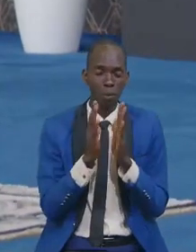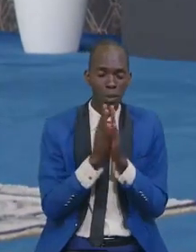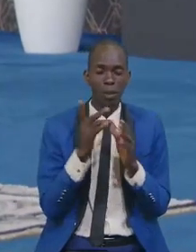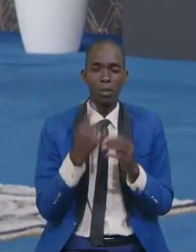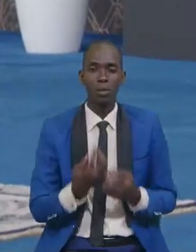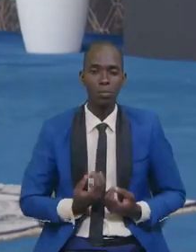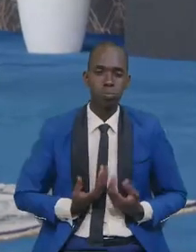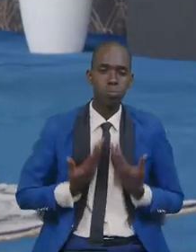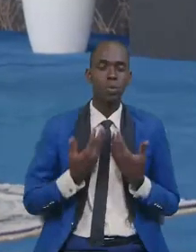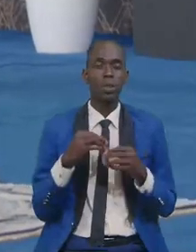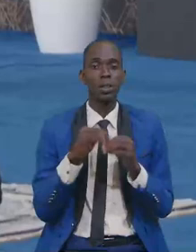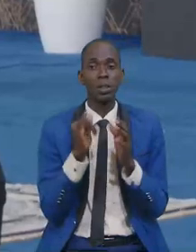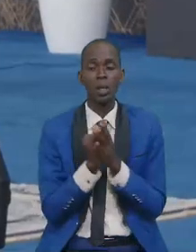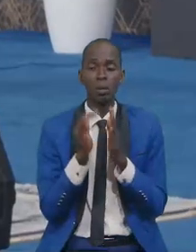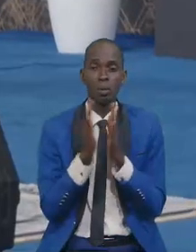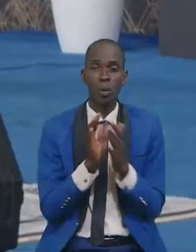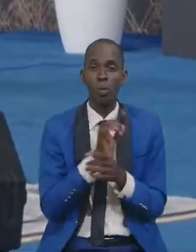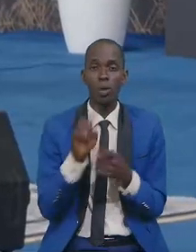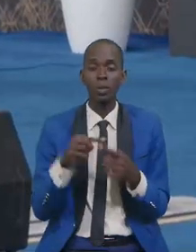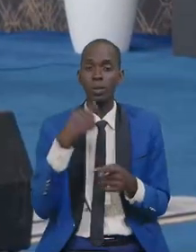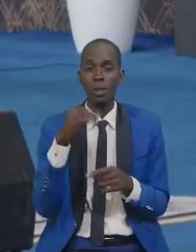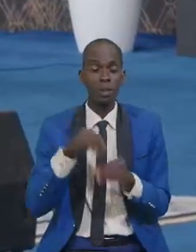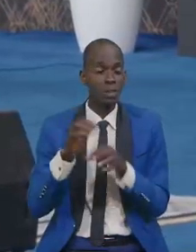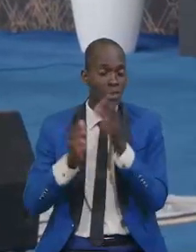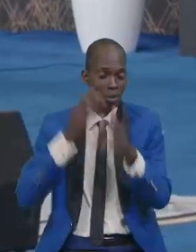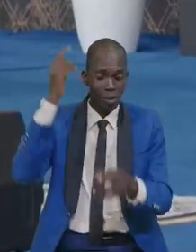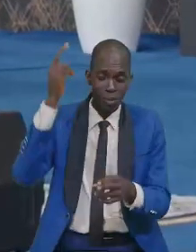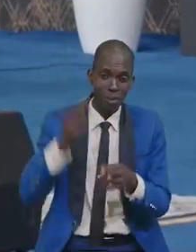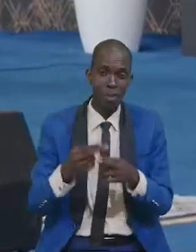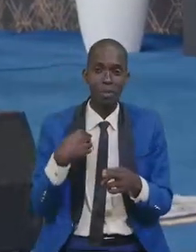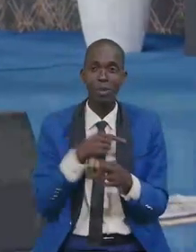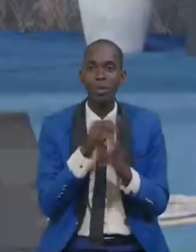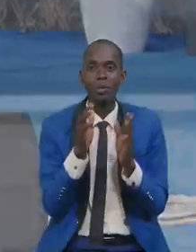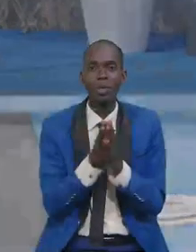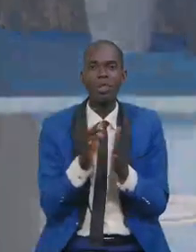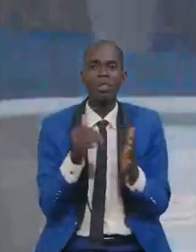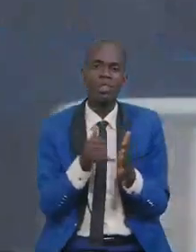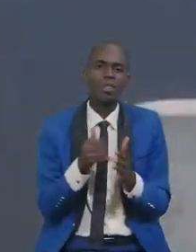la passion de la prière, quand vous dites au nom de Jésus, nous prions.